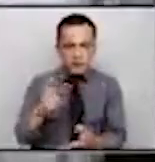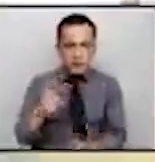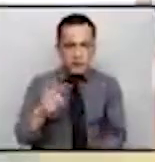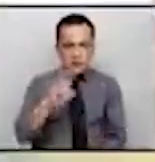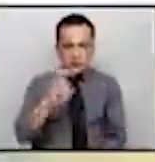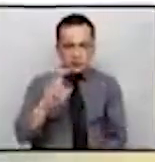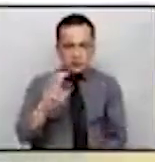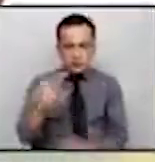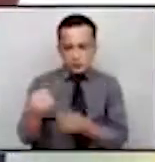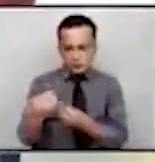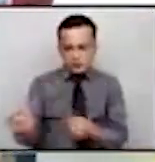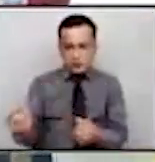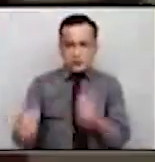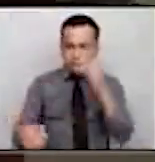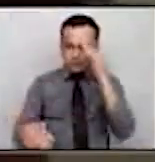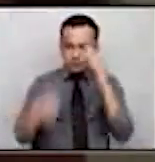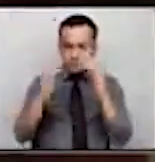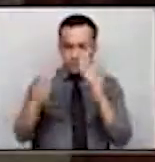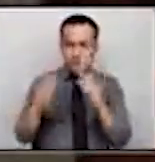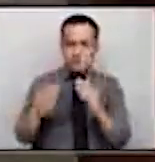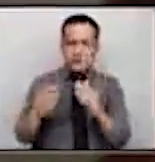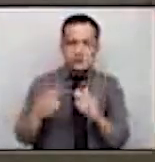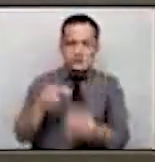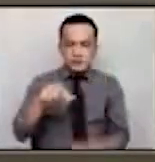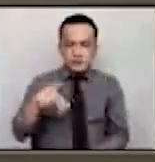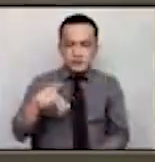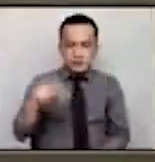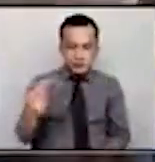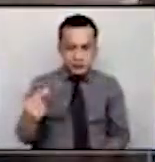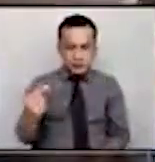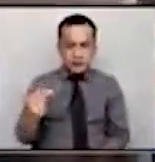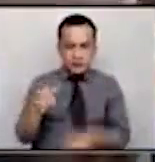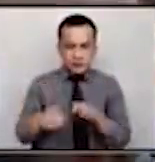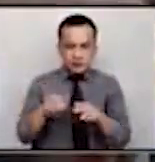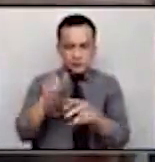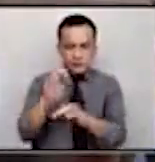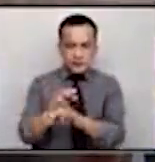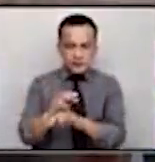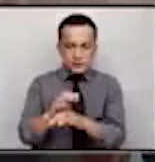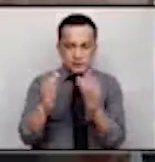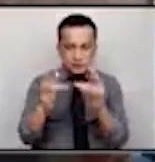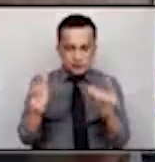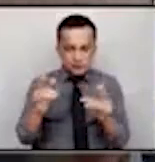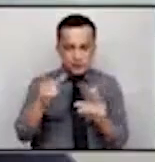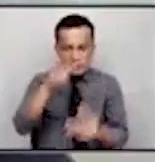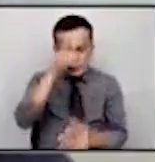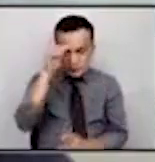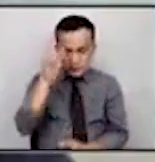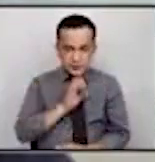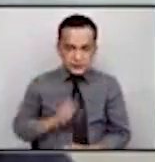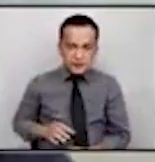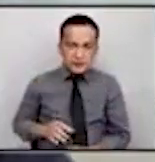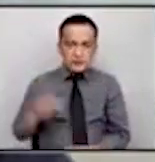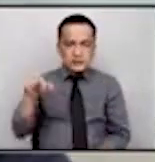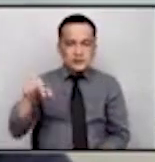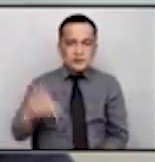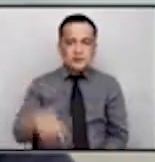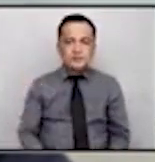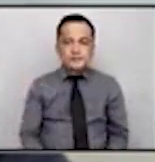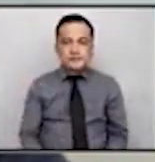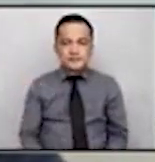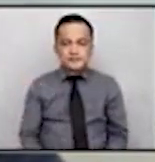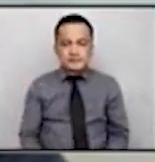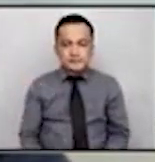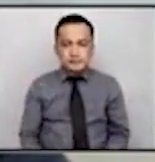isinagawang pagpupugay sa Quirino Grandstand, Walk of Faith at sa mismong pista ng itim na Nazareno sa Quiapo Church. Karamihan yung